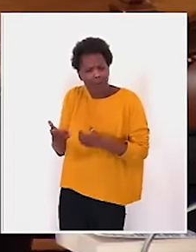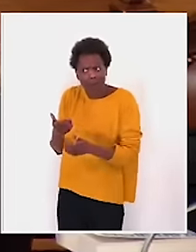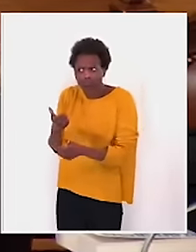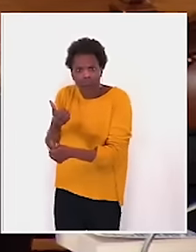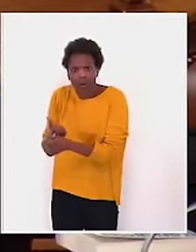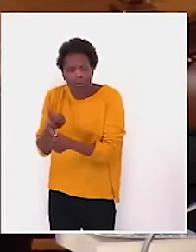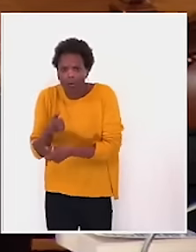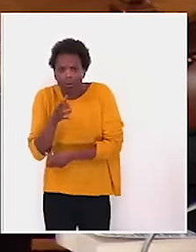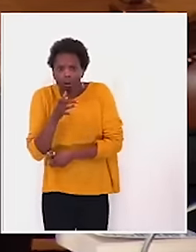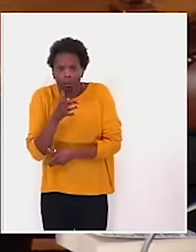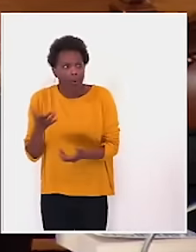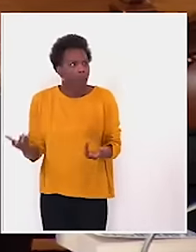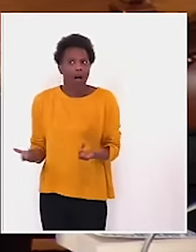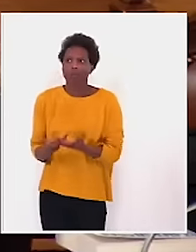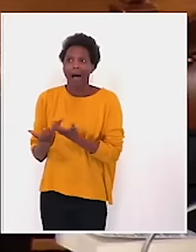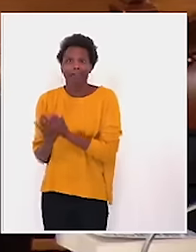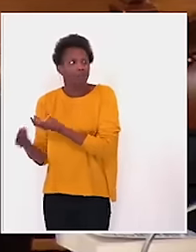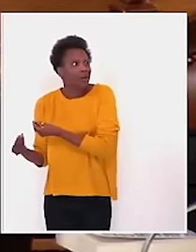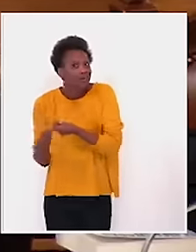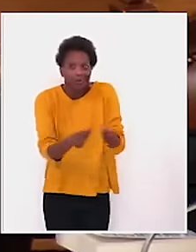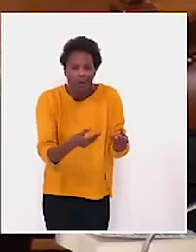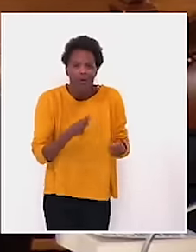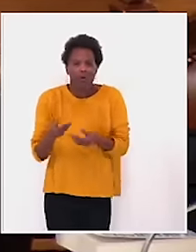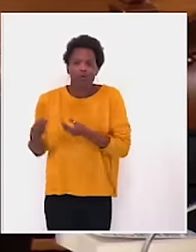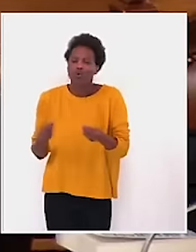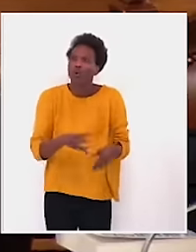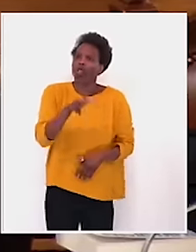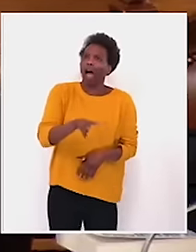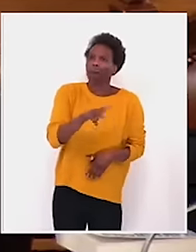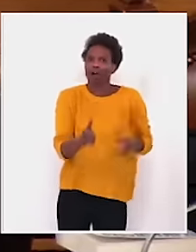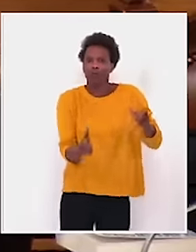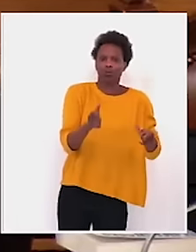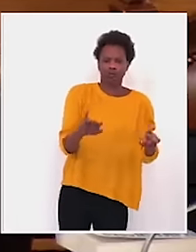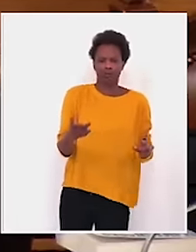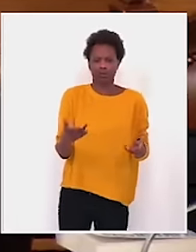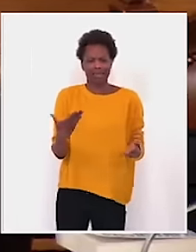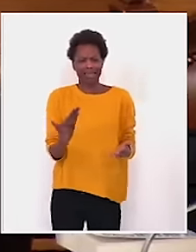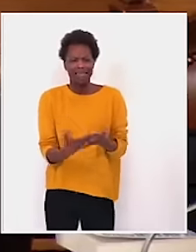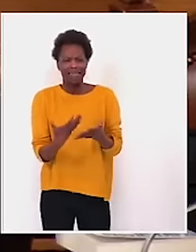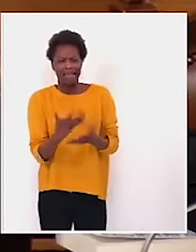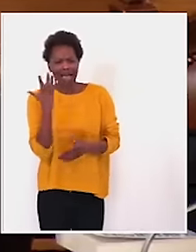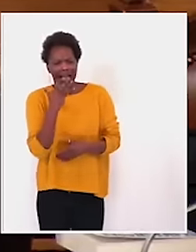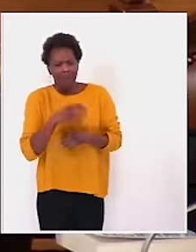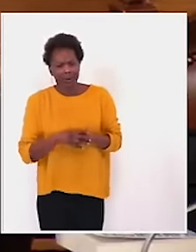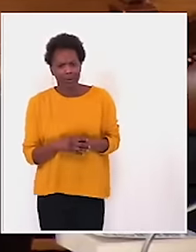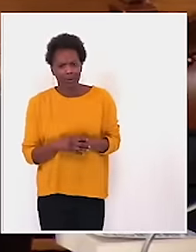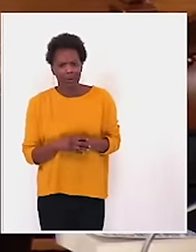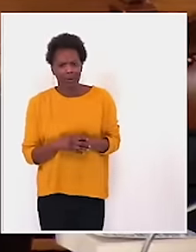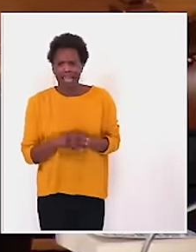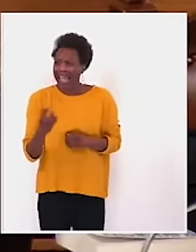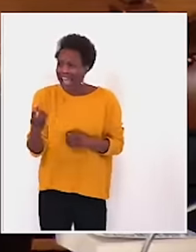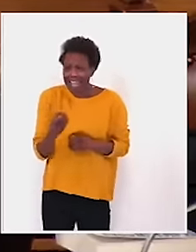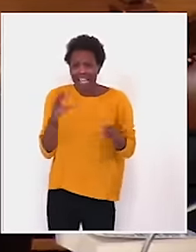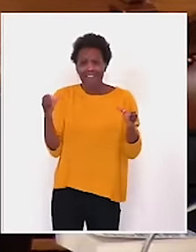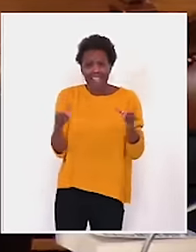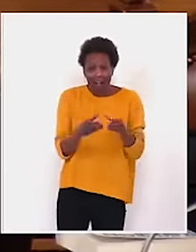qui vont apporter le courrier ou qui vont permettre que le logement soit plus correct. Enfin, c'est ça qui est terrible, c'est qu'en fait, et c'est de la part de la gauche,